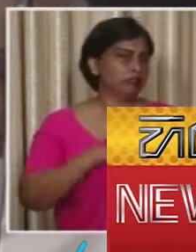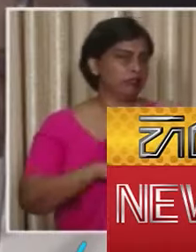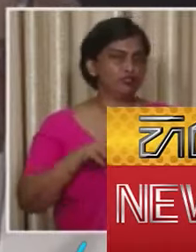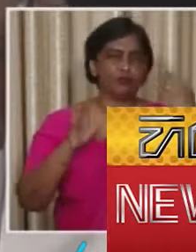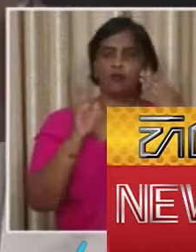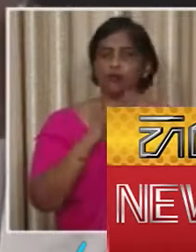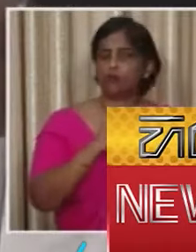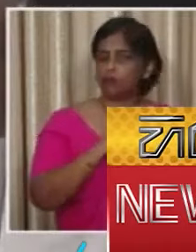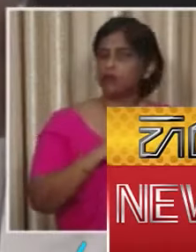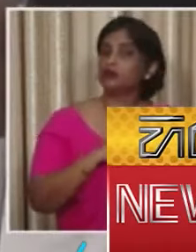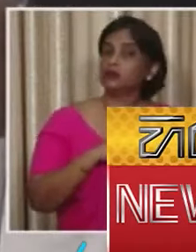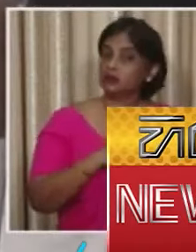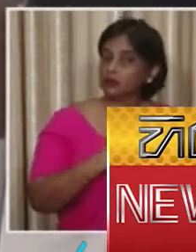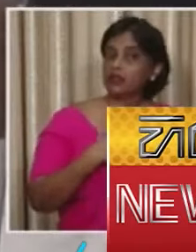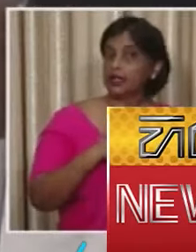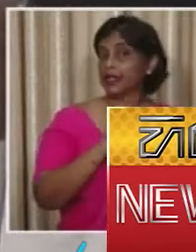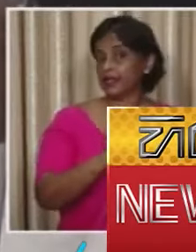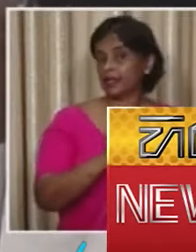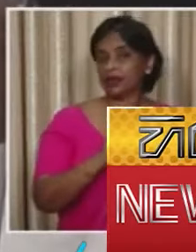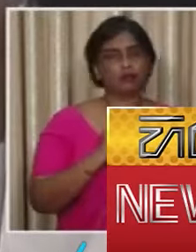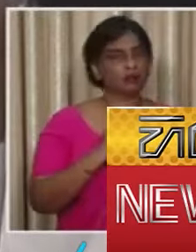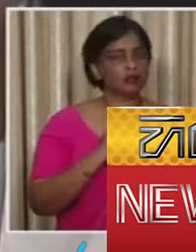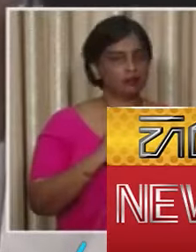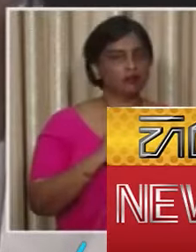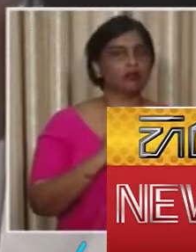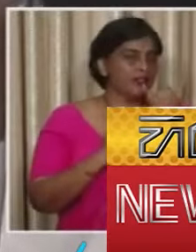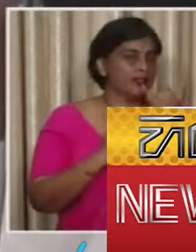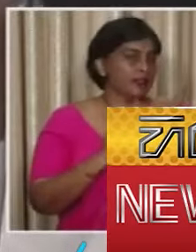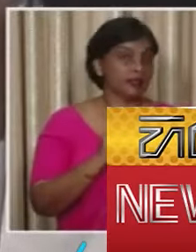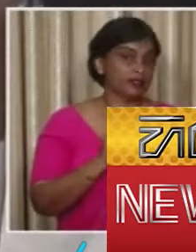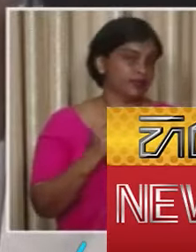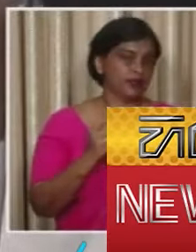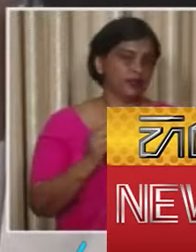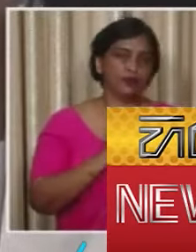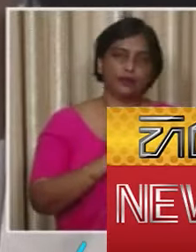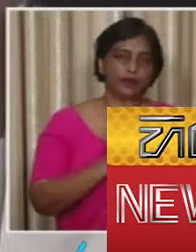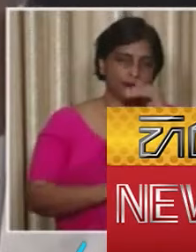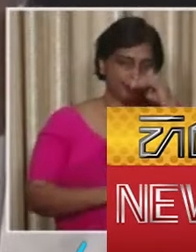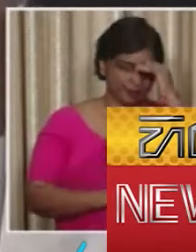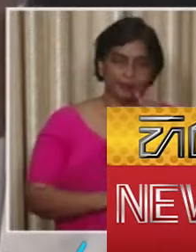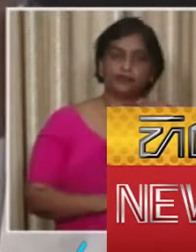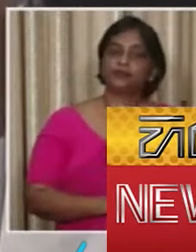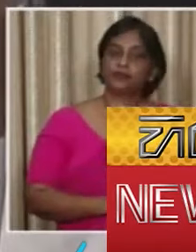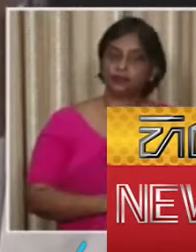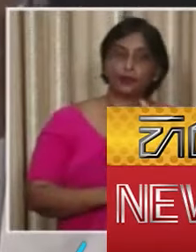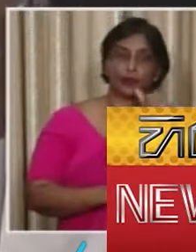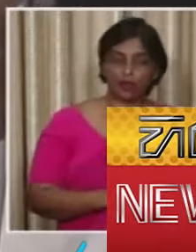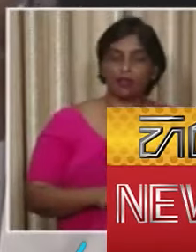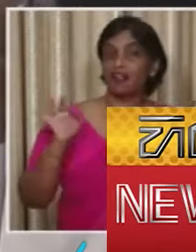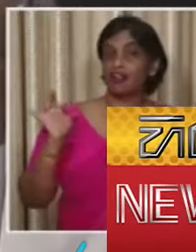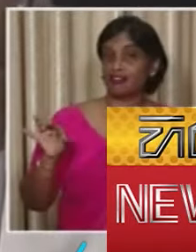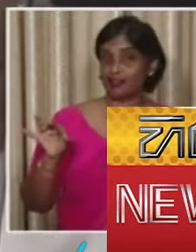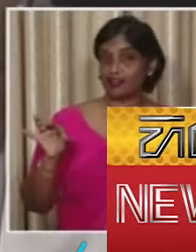ප්‍රවණතා මැදියේ. ඒ නිසා අපේ ඉලක්කය වෙත ගමන් කිරීම ලිහිසි පාසුනේ නැහැ. ගරු කතානායකතුමනේ, ඒක හරියට වෙස්